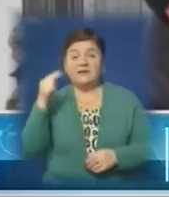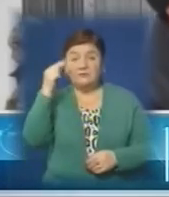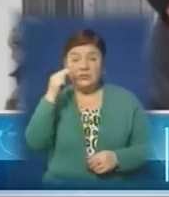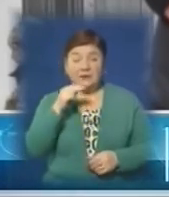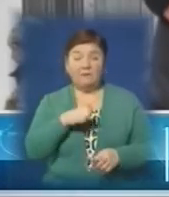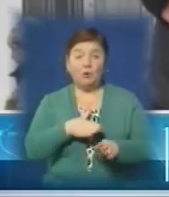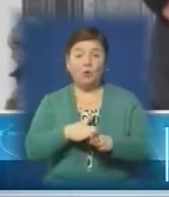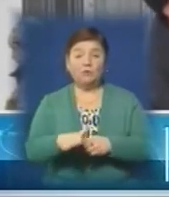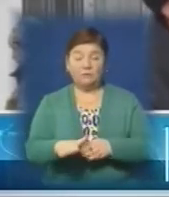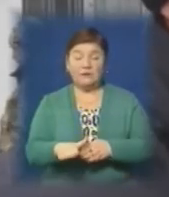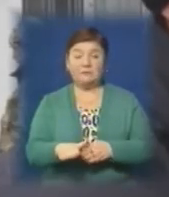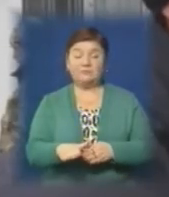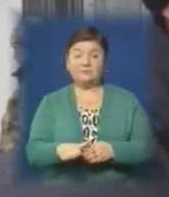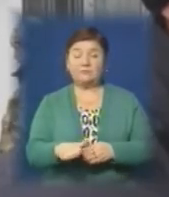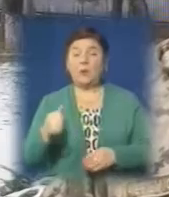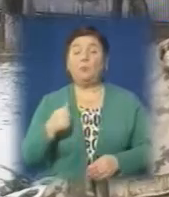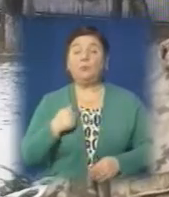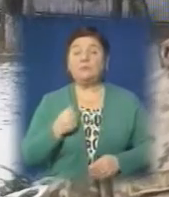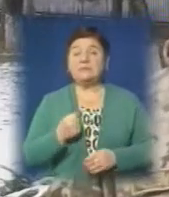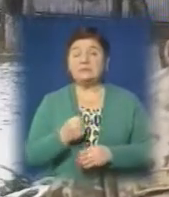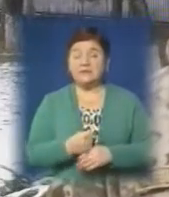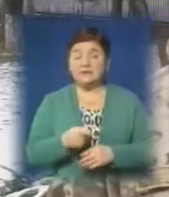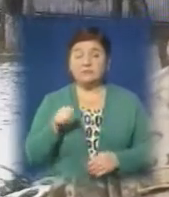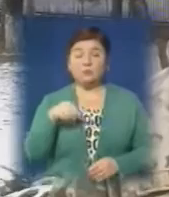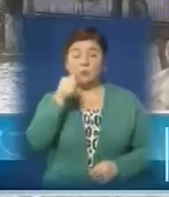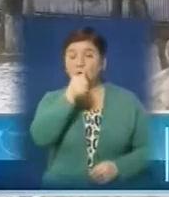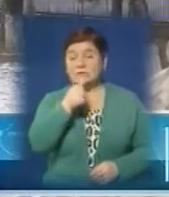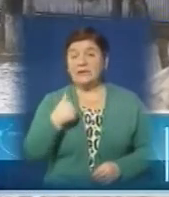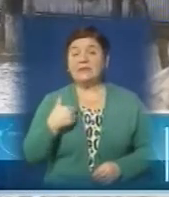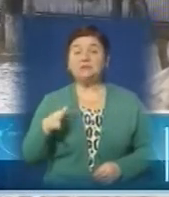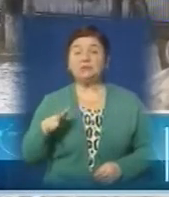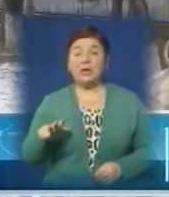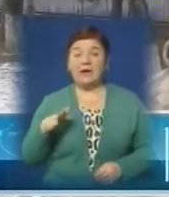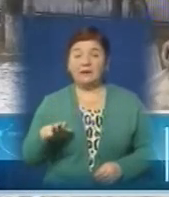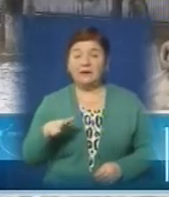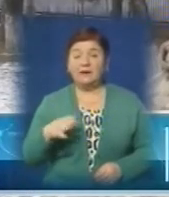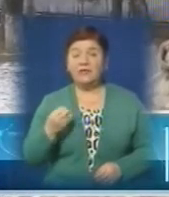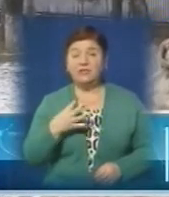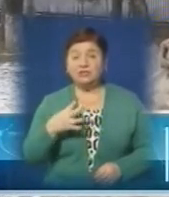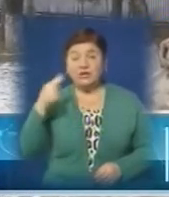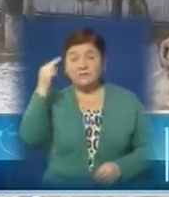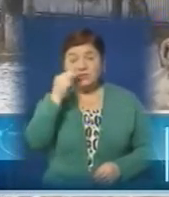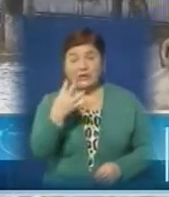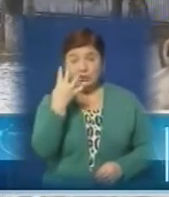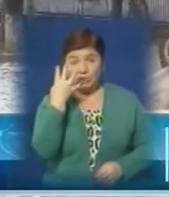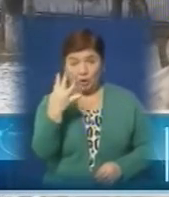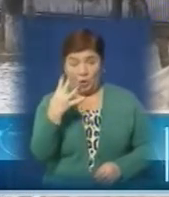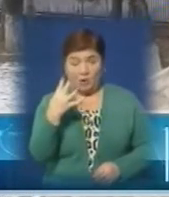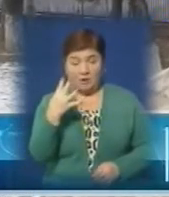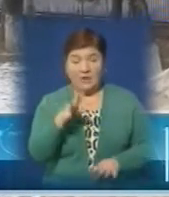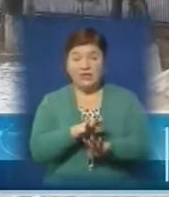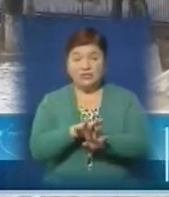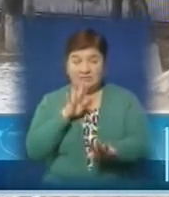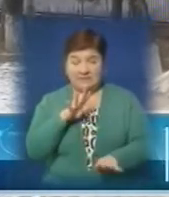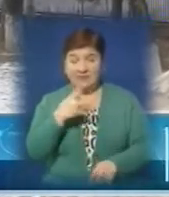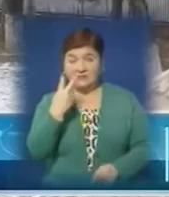виконували бойові задачі. В цьому році нас чекає ще навчальні збори ще 4 частин. Це